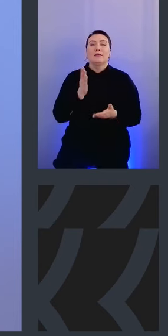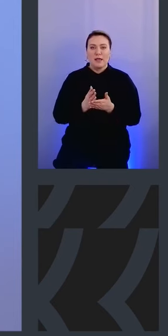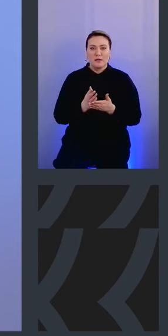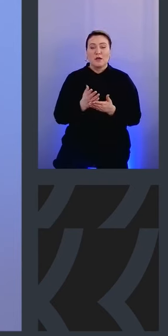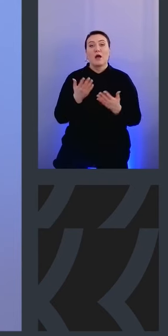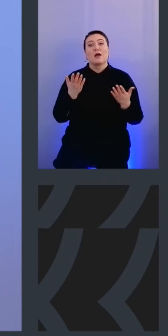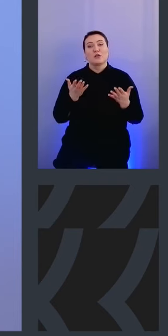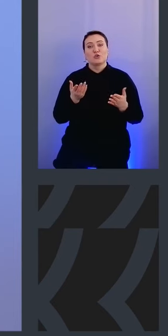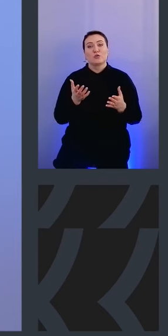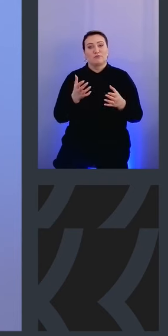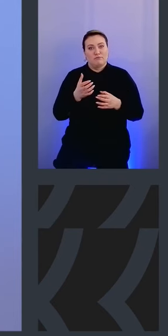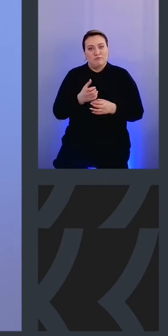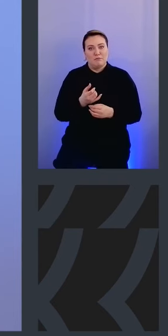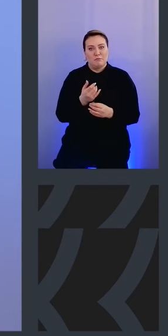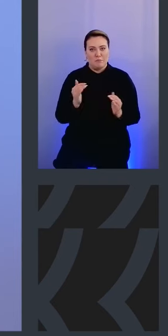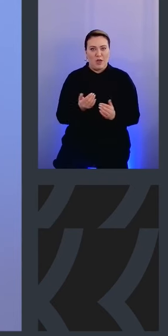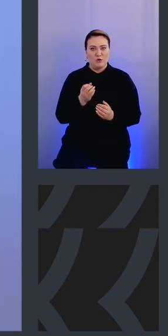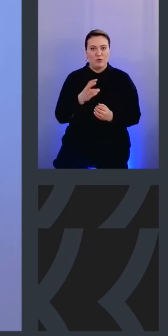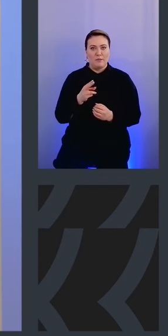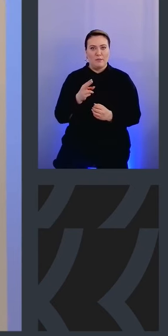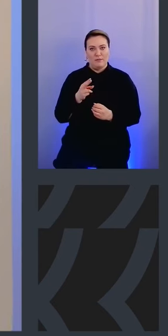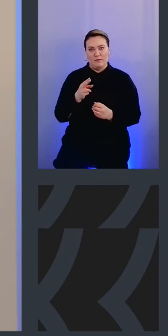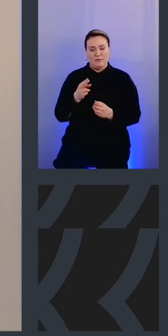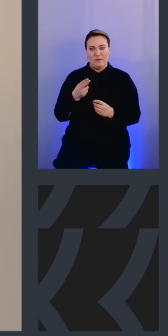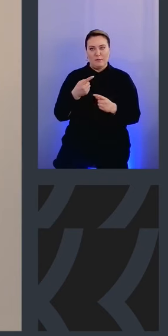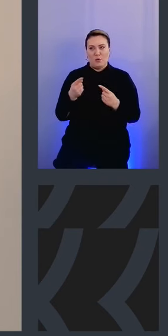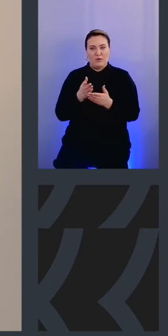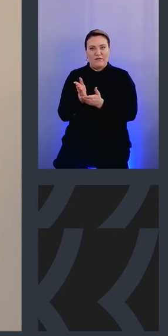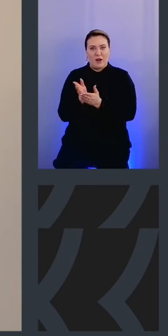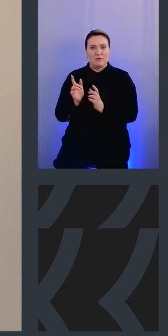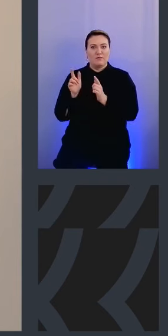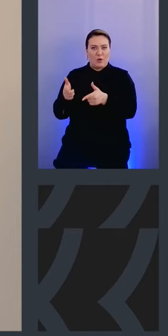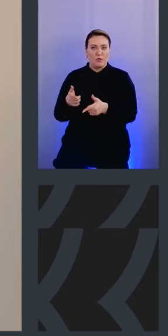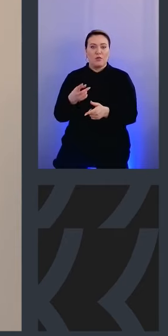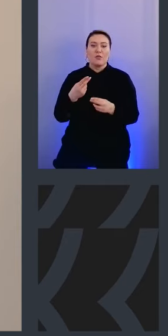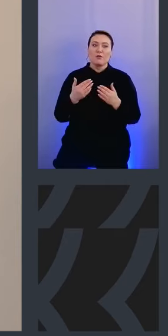их меньше гораздо, чем там по двухфакторке, по беспаролю, но поскольку это все-таки новый